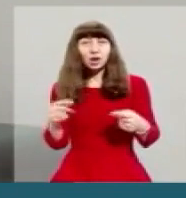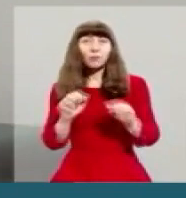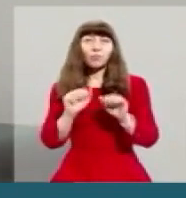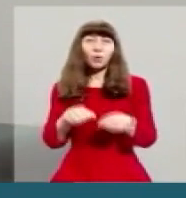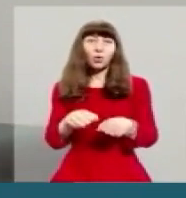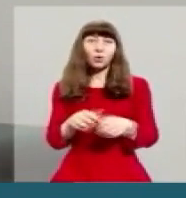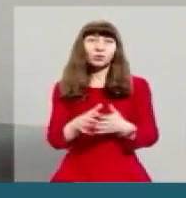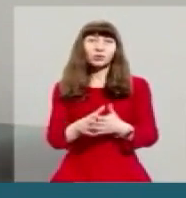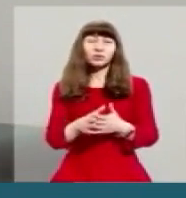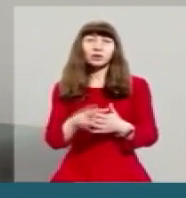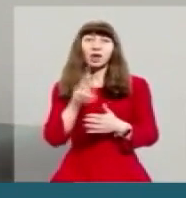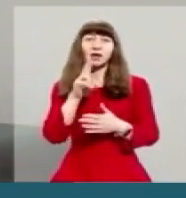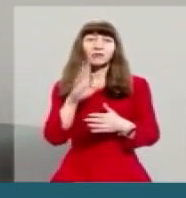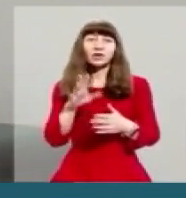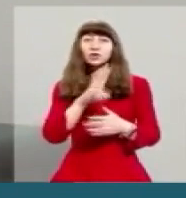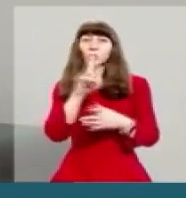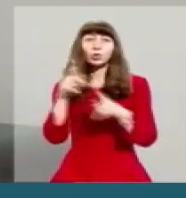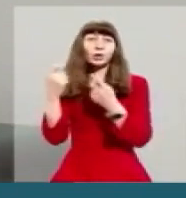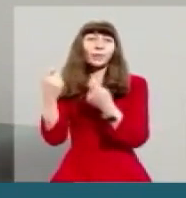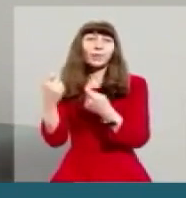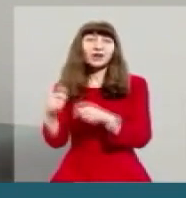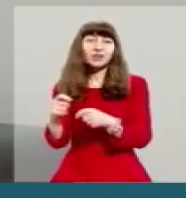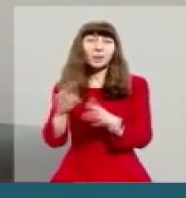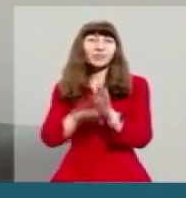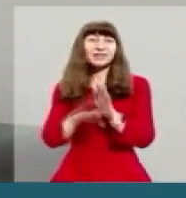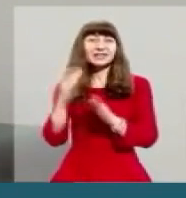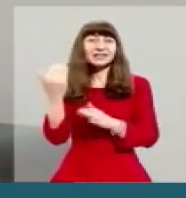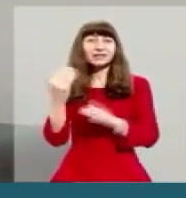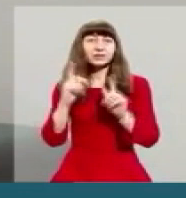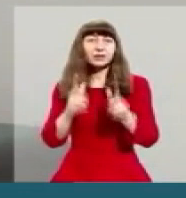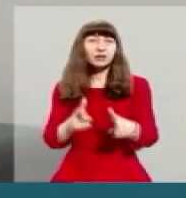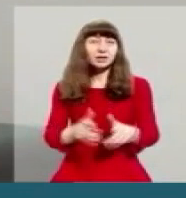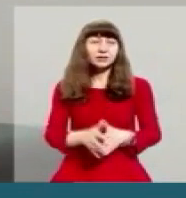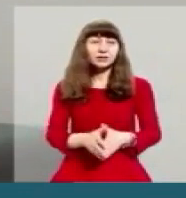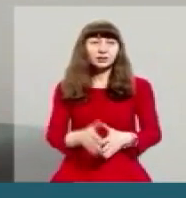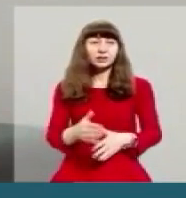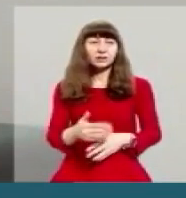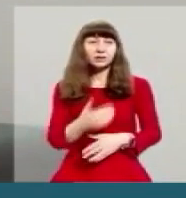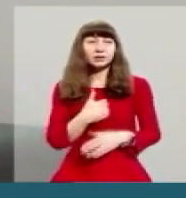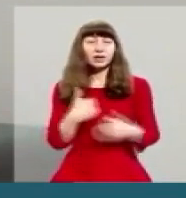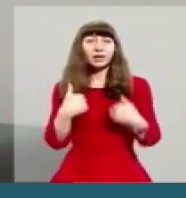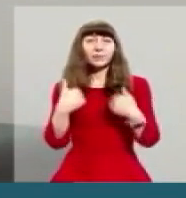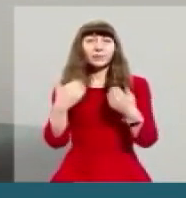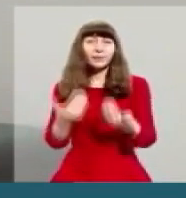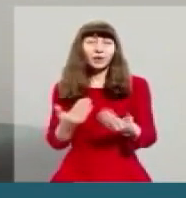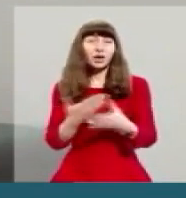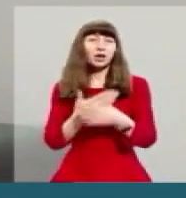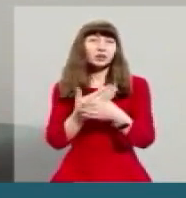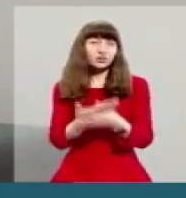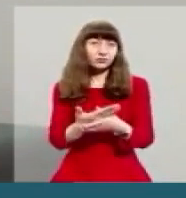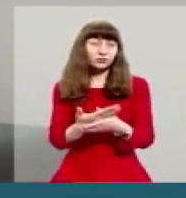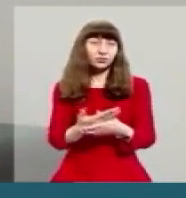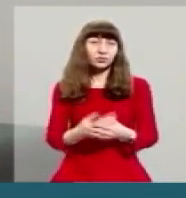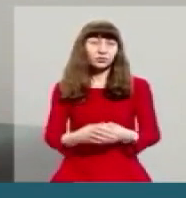квартиру там перепродать или еще какие-то без их согласия. То есть, ну, я им оказываю